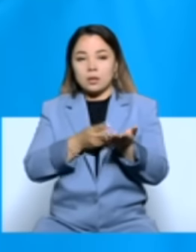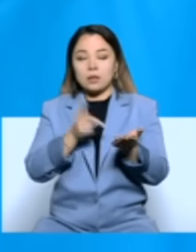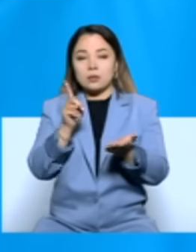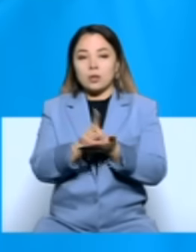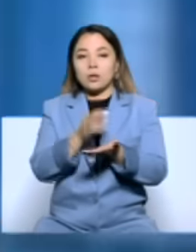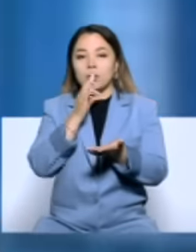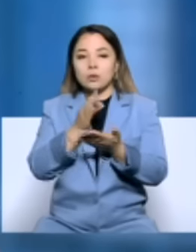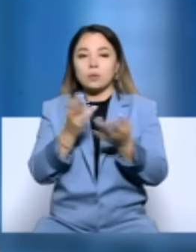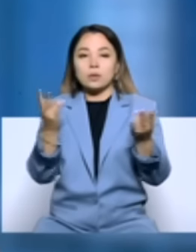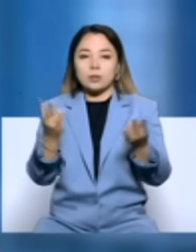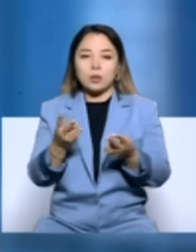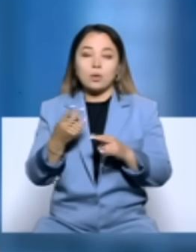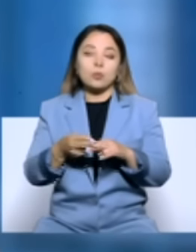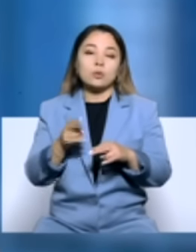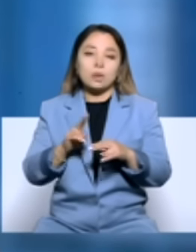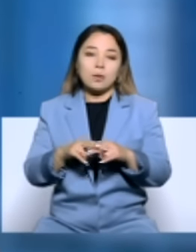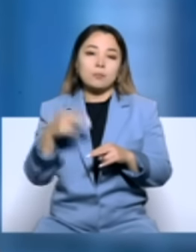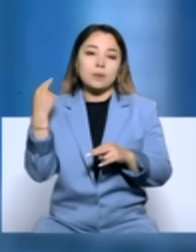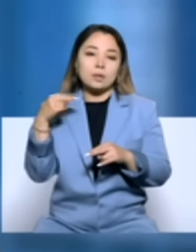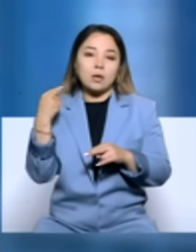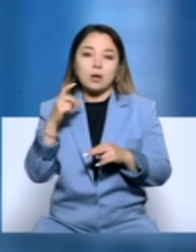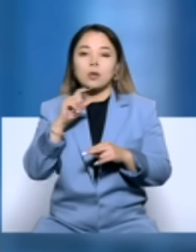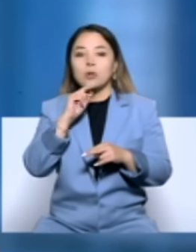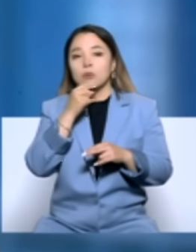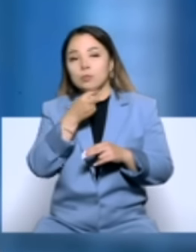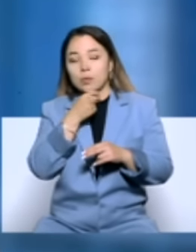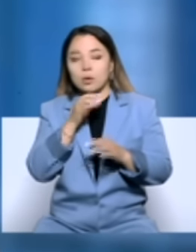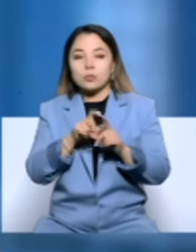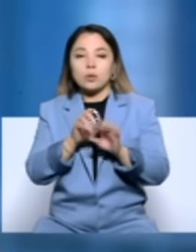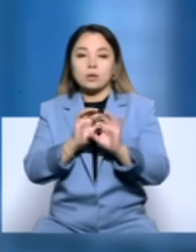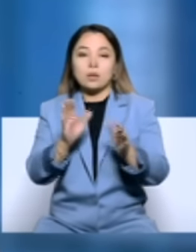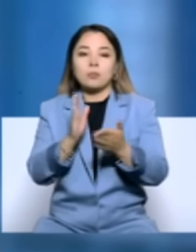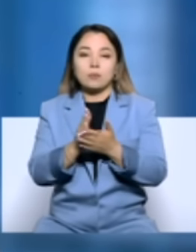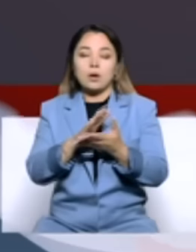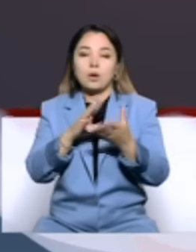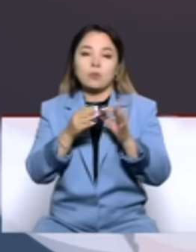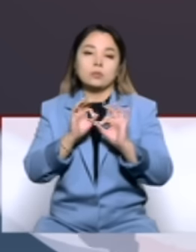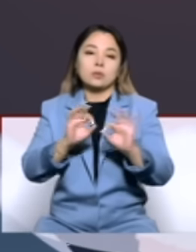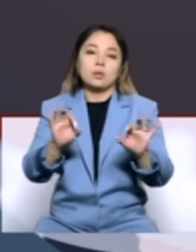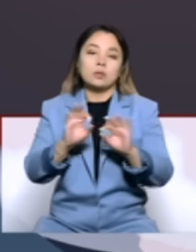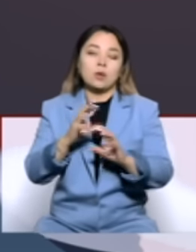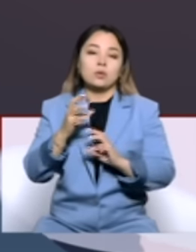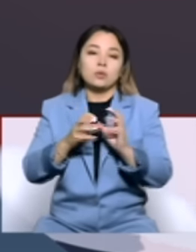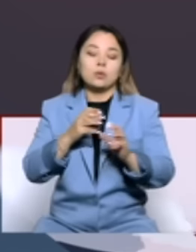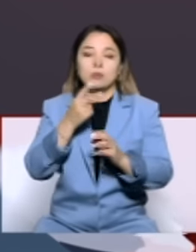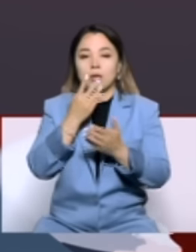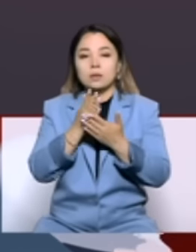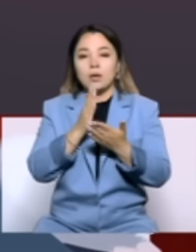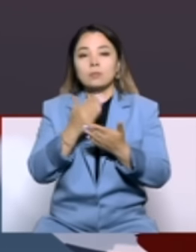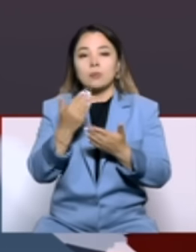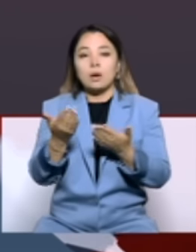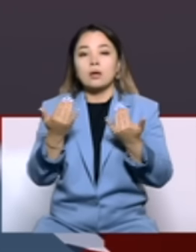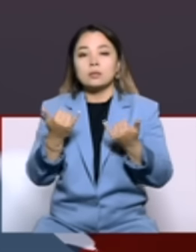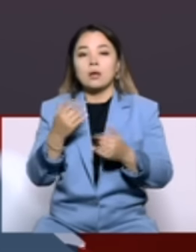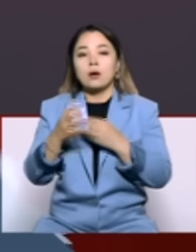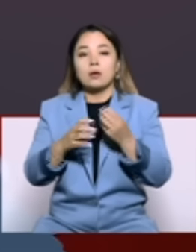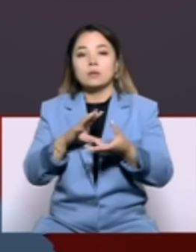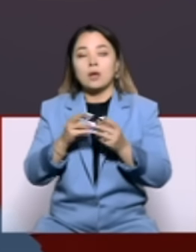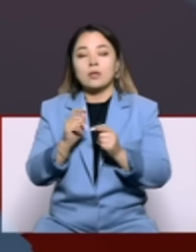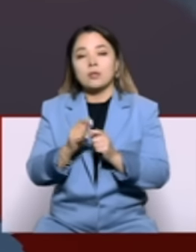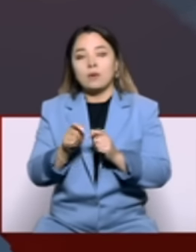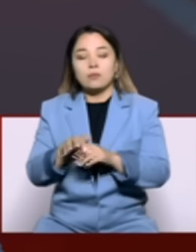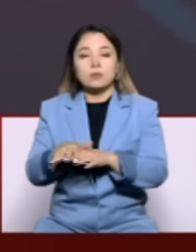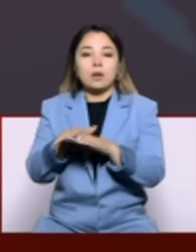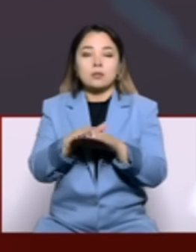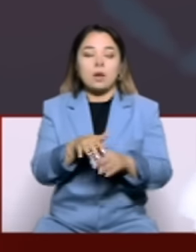тиіс. Мұнан соң президент экономиканы сөз етті. Ауыз толтырып айтатын дүние жеткілікті. Қазір әлемде